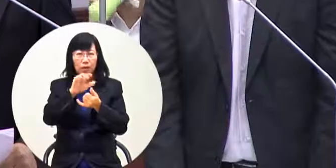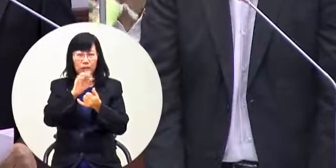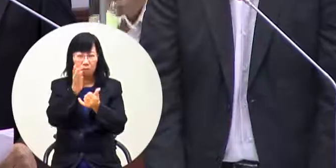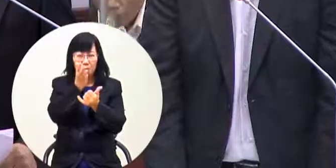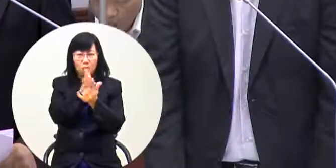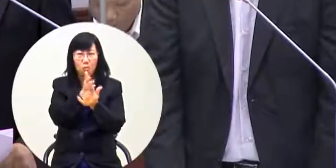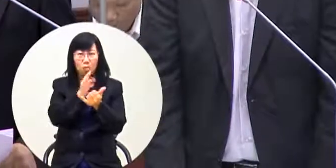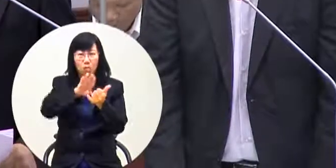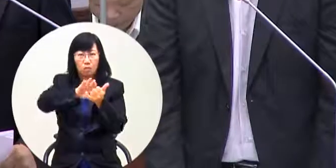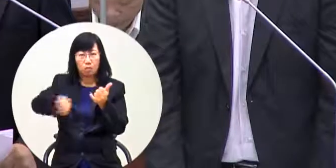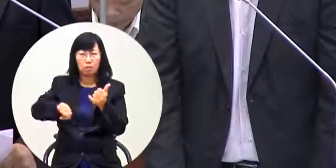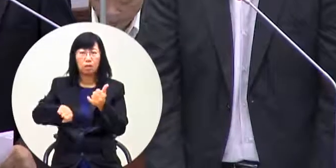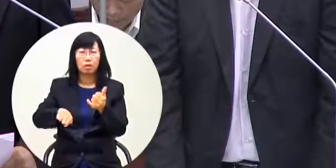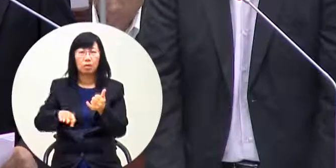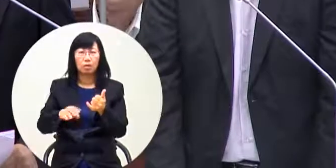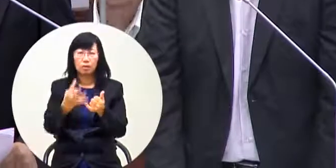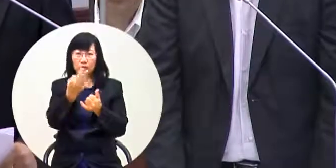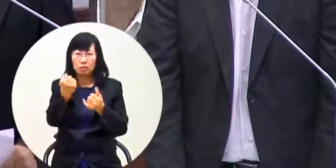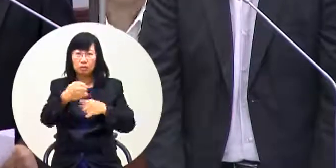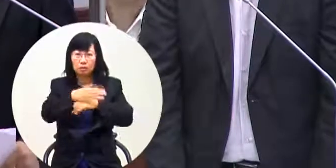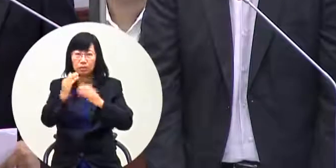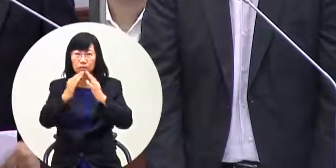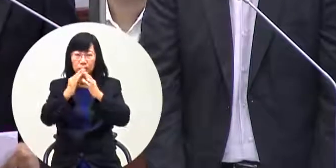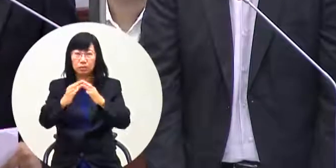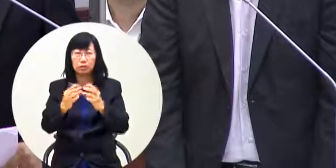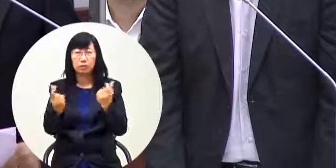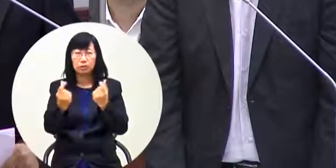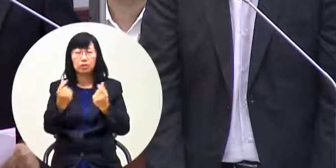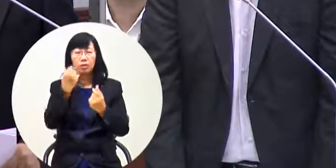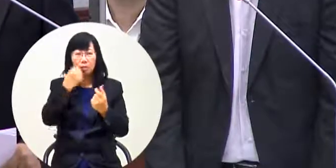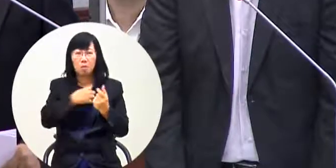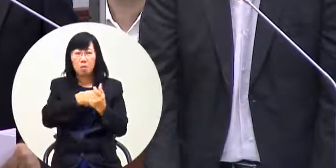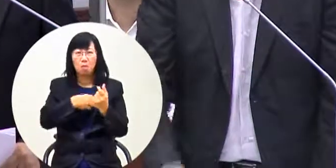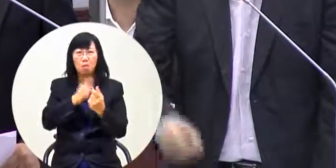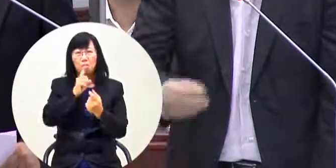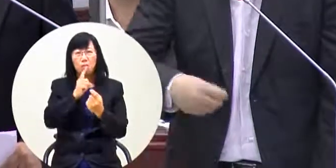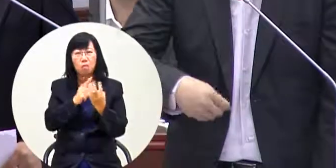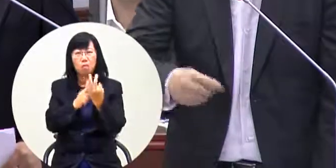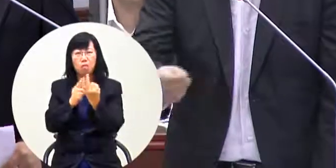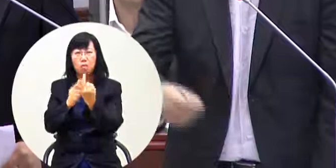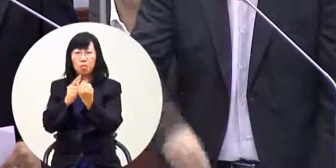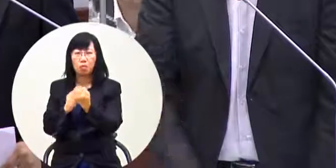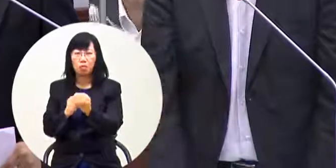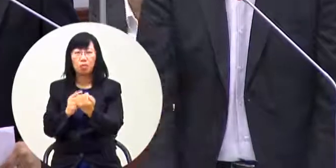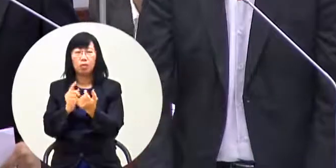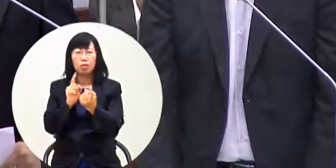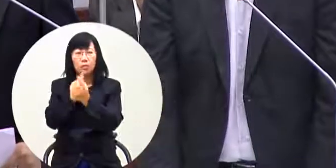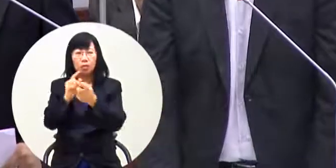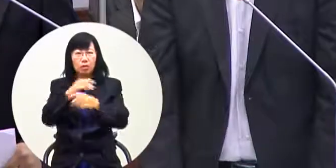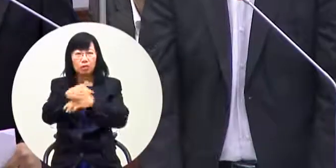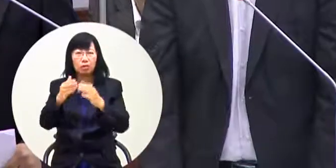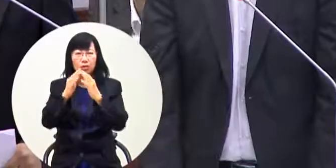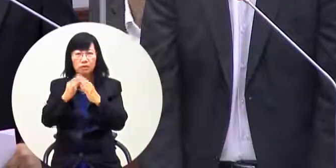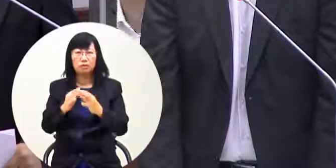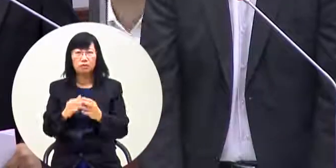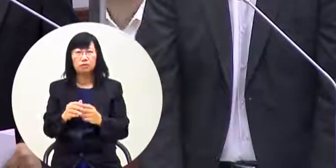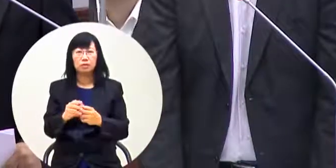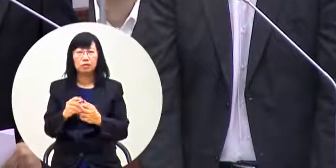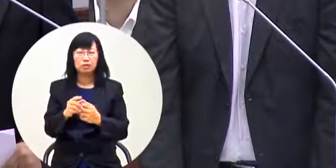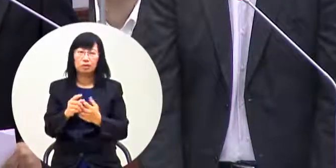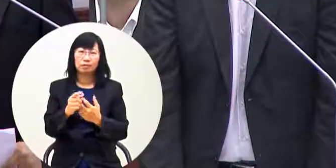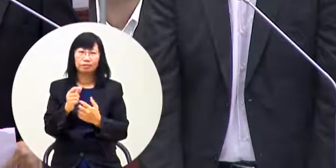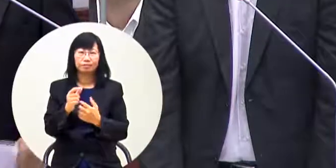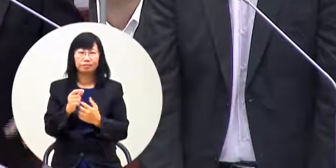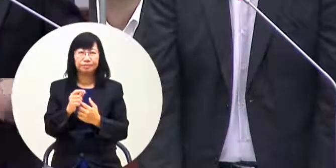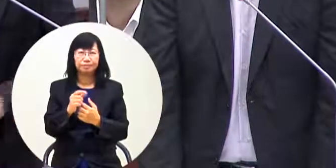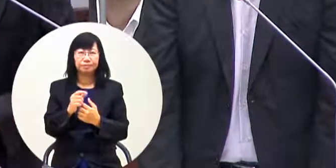苛责，县市政府也有一点这一个在理论上面是说不过去的。那我希望这个，当然我